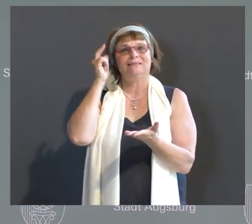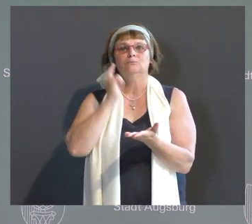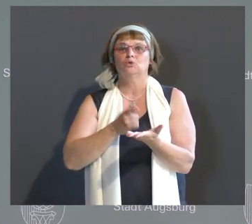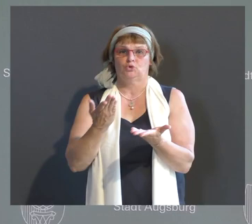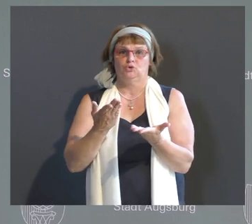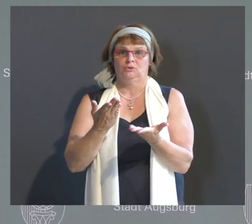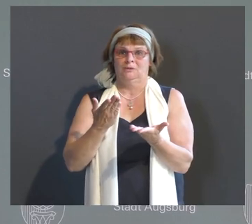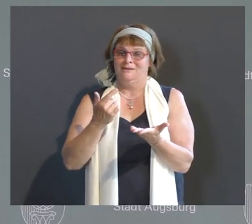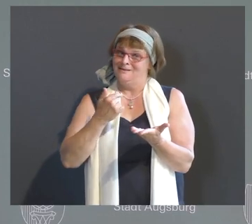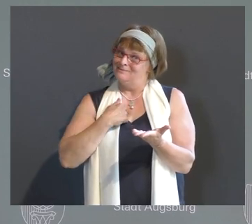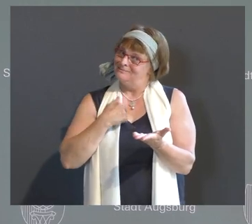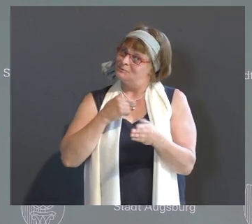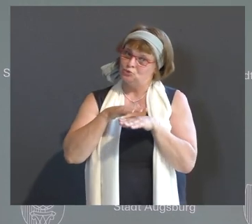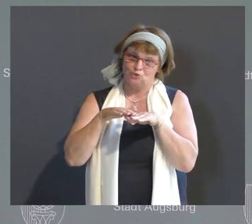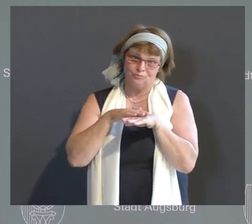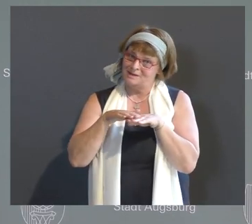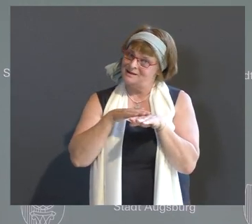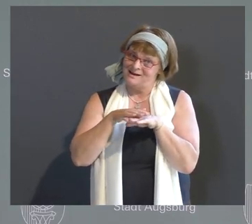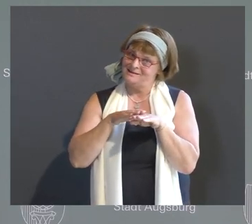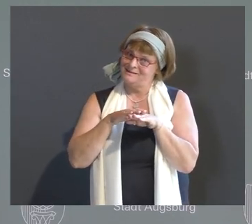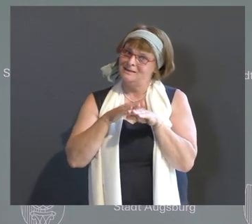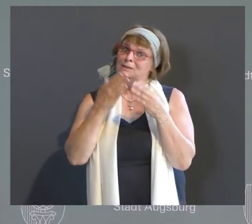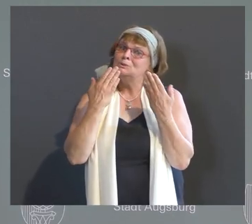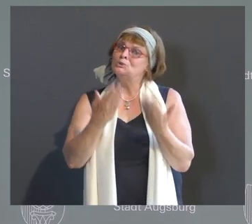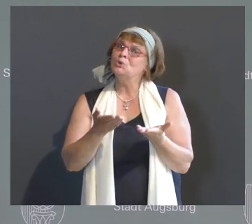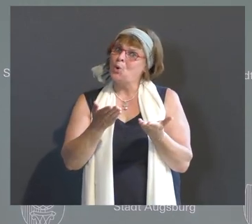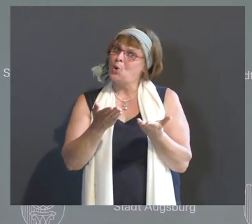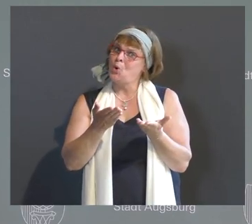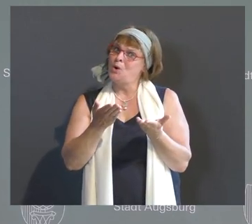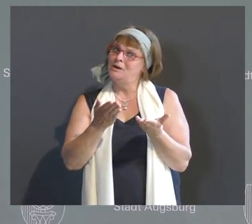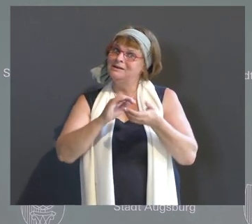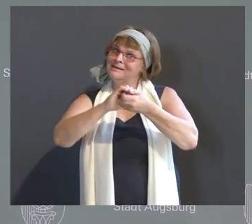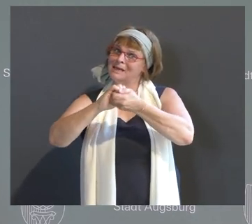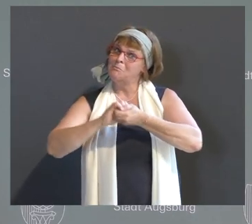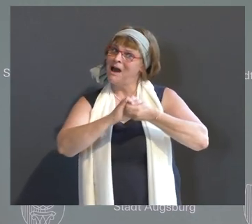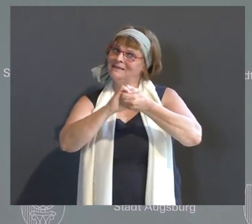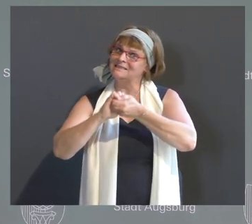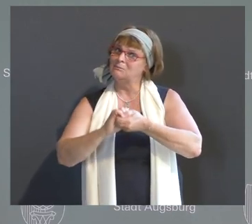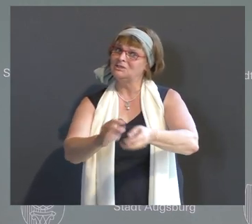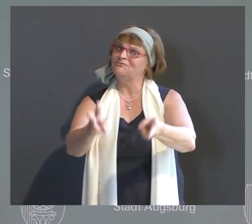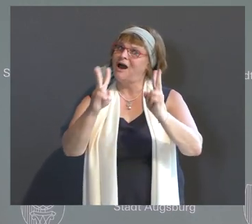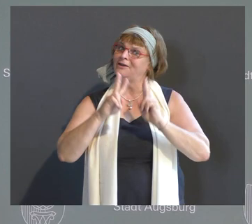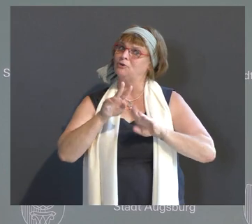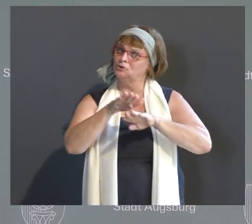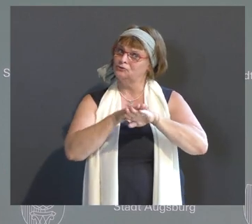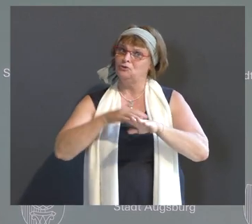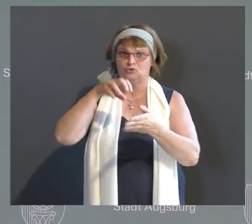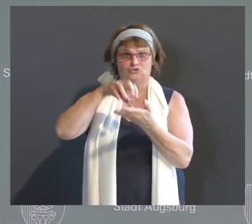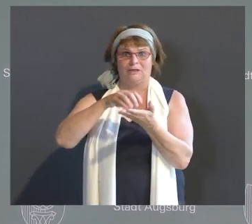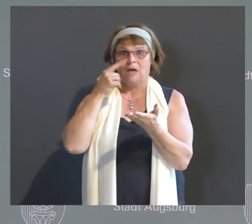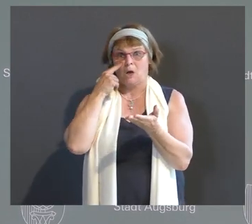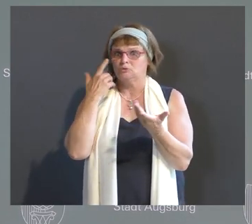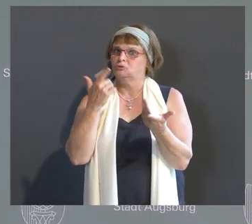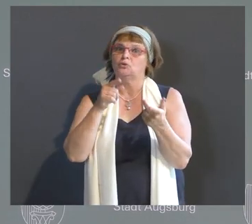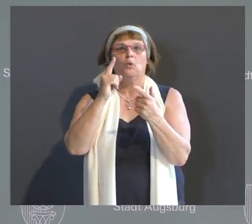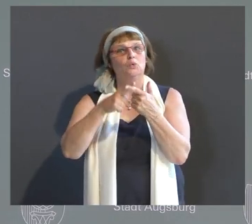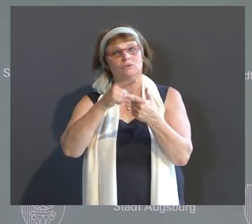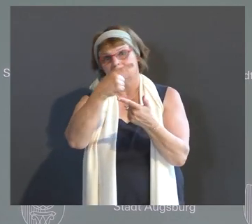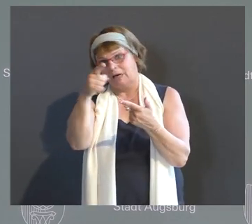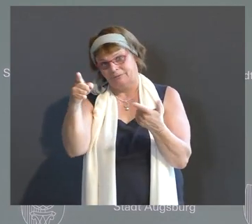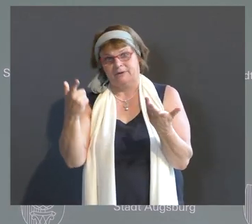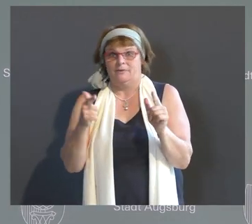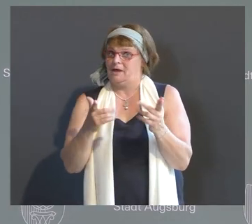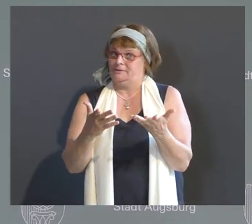zu meinem großen Bedauern nicht gerade für ein hohes gemeinsames Verantwortungsgefühl für unsere Stadt. Und solche